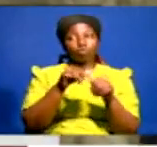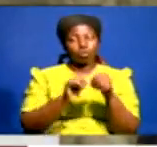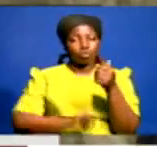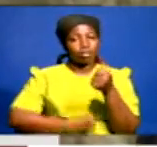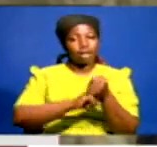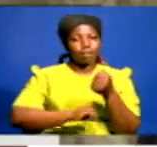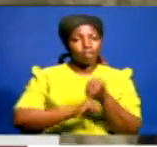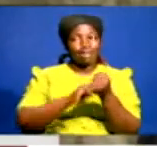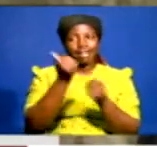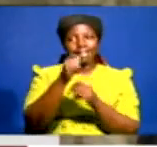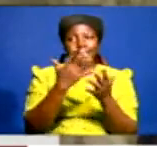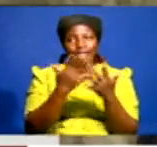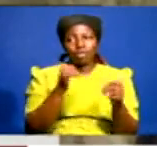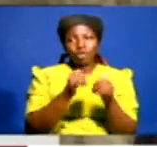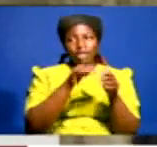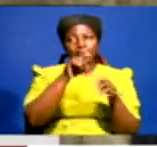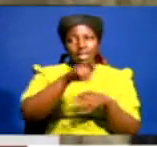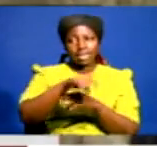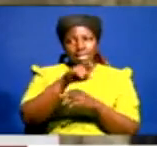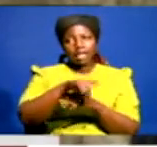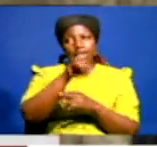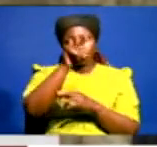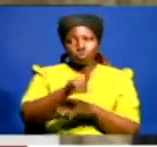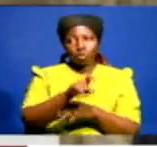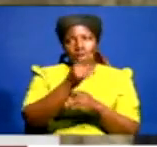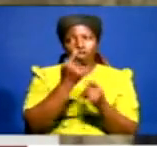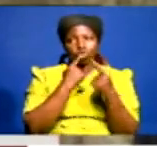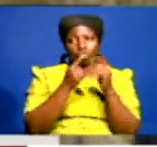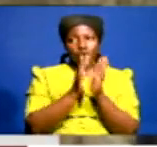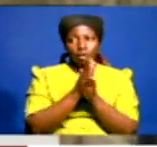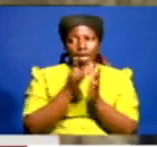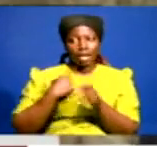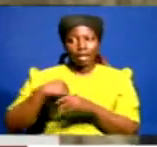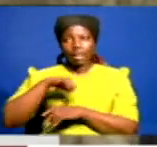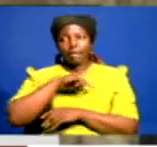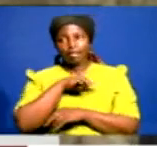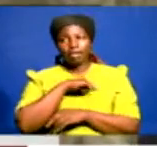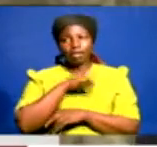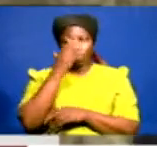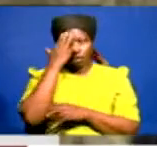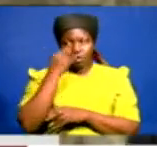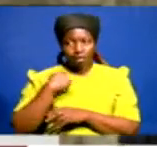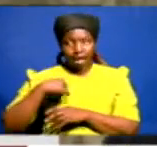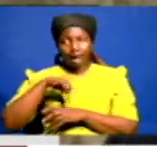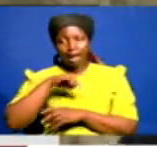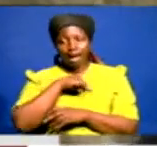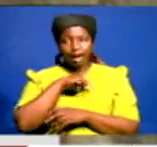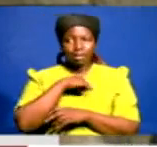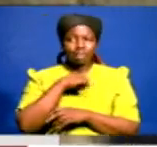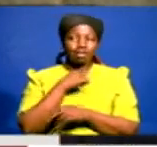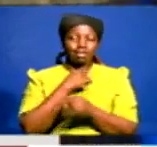tu na sisi, since sisi pia tulikuwa mafans wa huyo bazi, walikuwa mtu wetu sana na tuko na familia yake. Yeah.